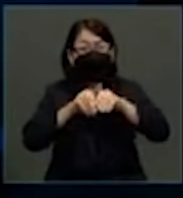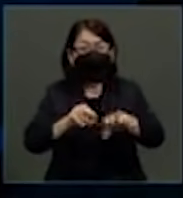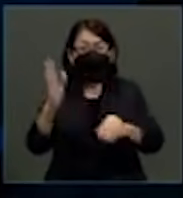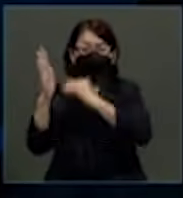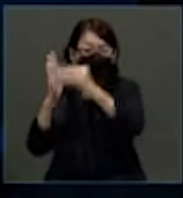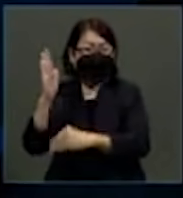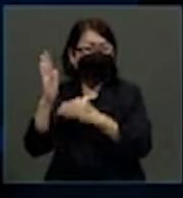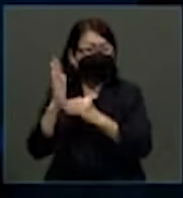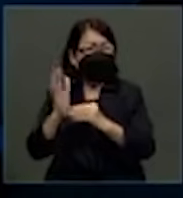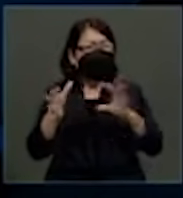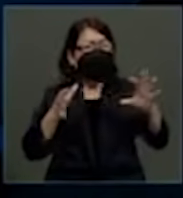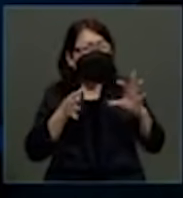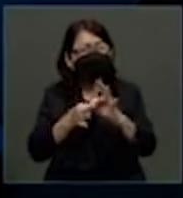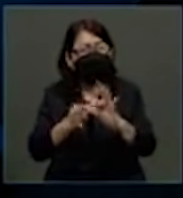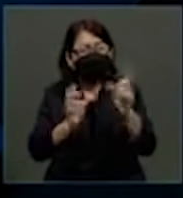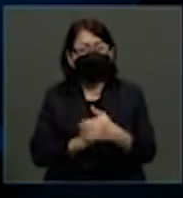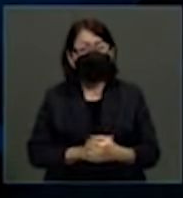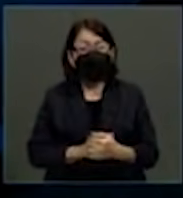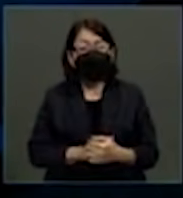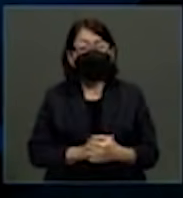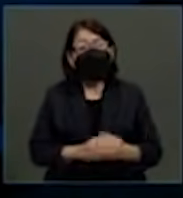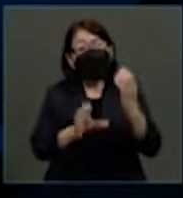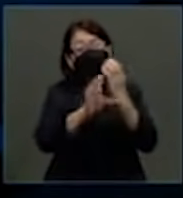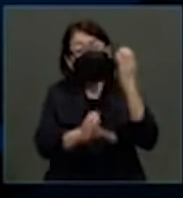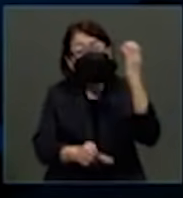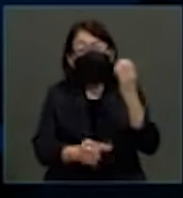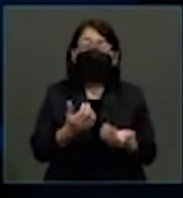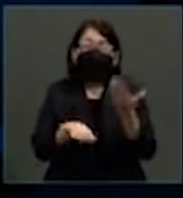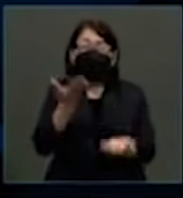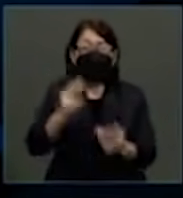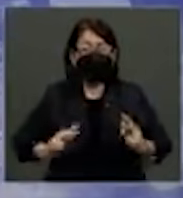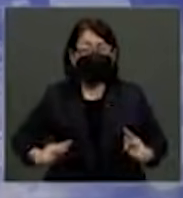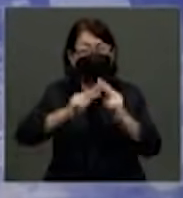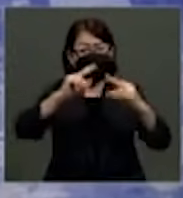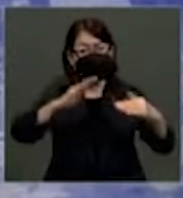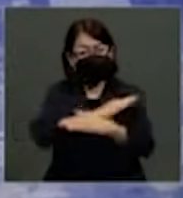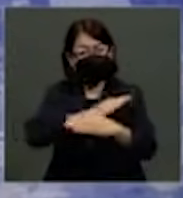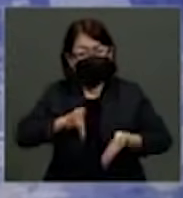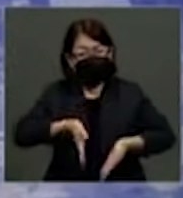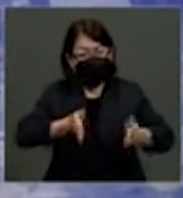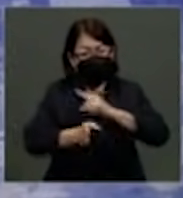ายอย่างเต็มที่นะครับข้อ8ครับอันนี้ประกาศใช้สำหรับทั่วประเทศนะครับการ